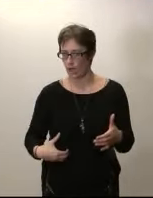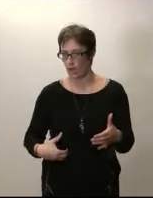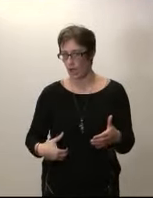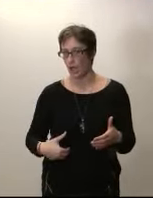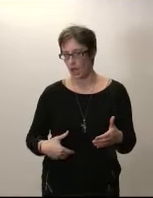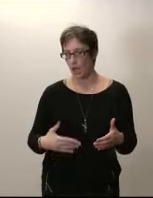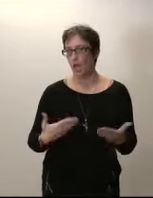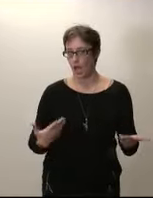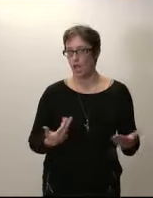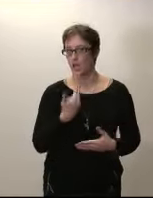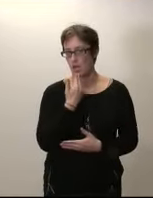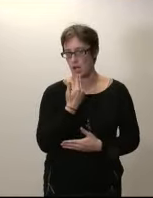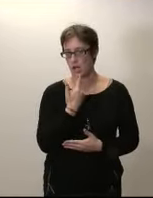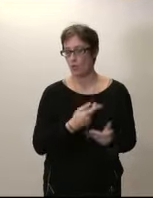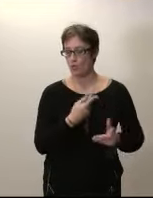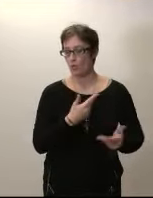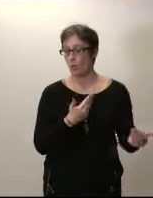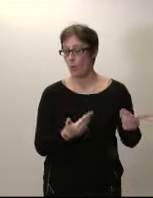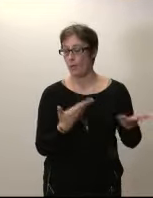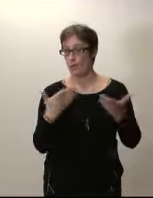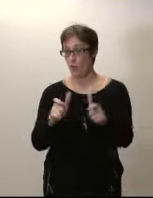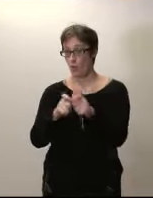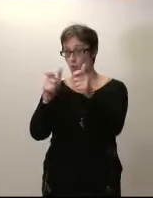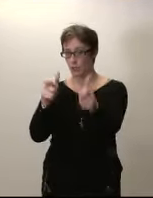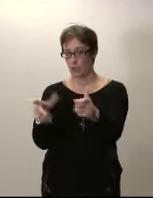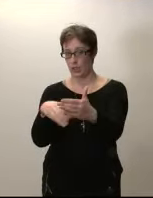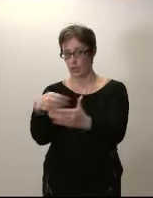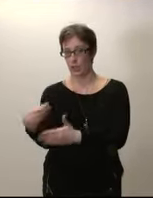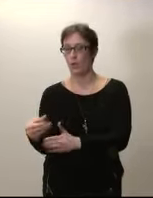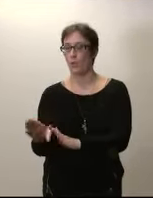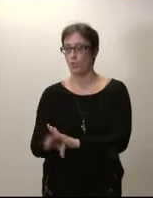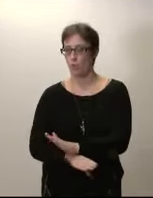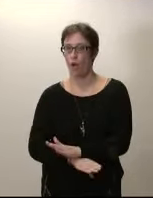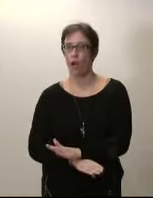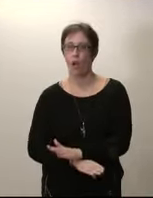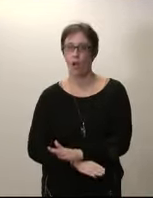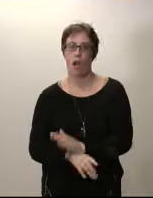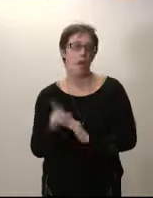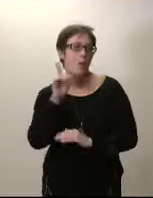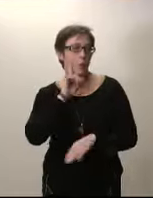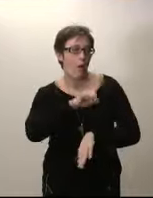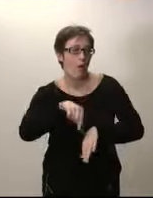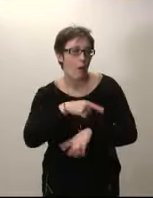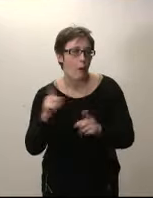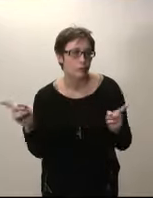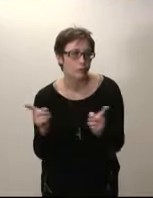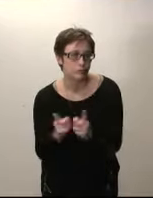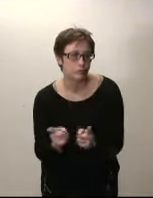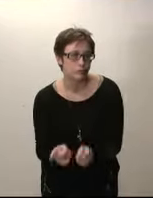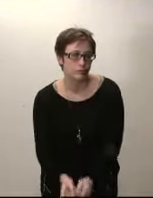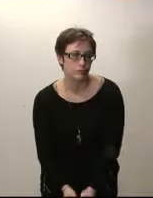l'entreprise qui réalise le même service en externalisé, puisqu'ils le font en beaucoup moins de temps.